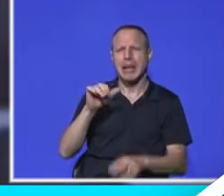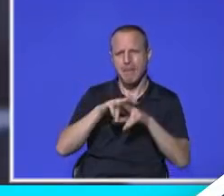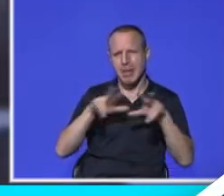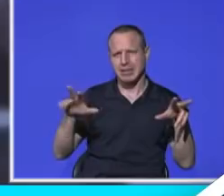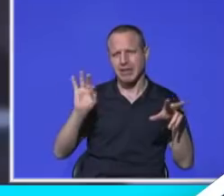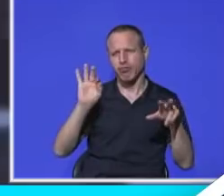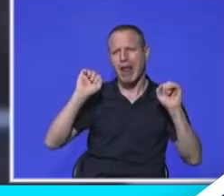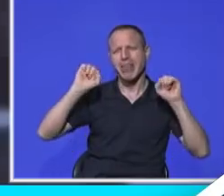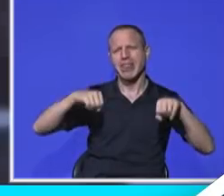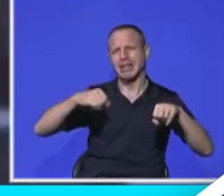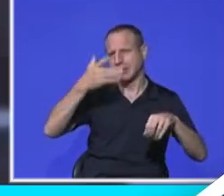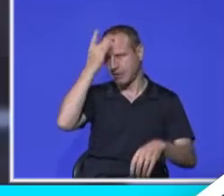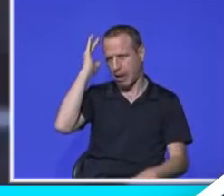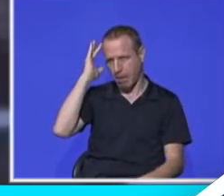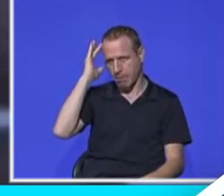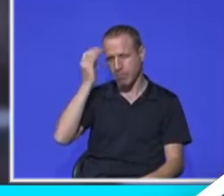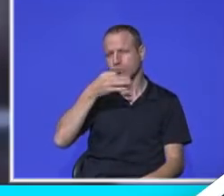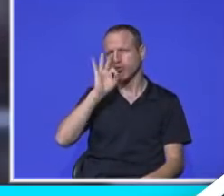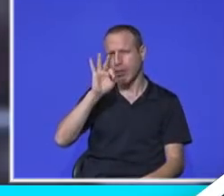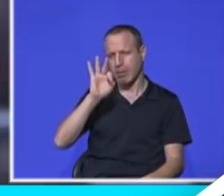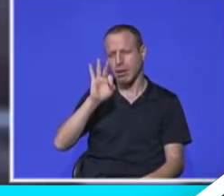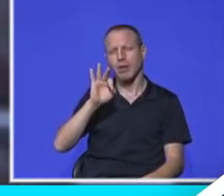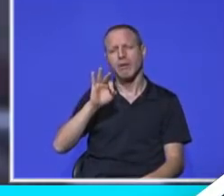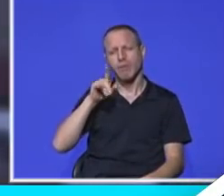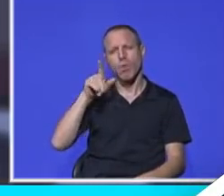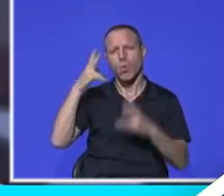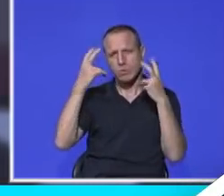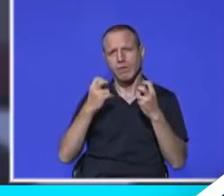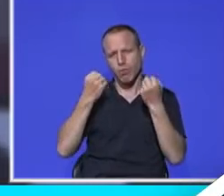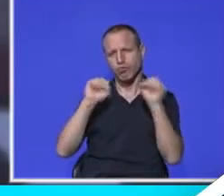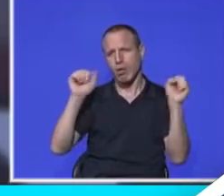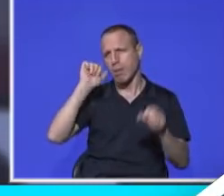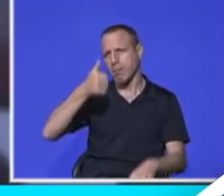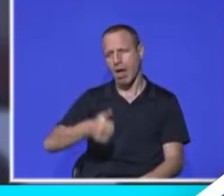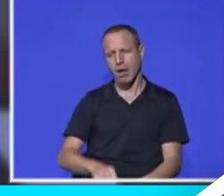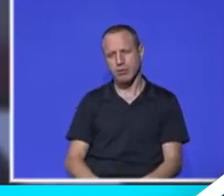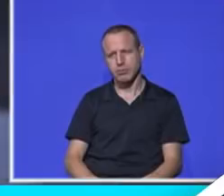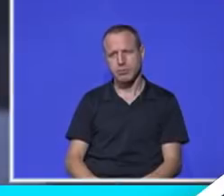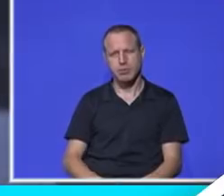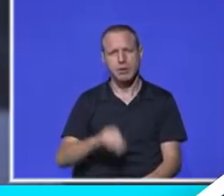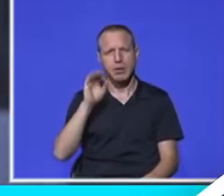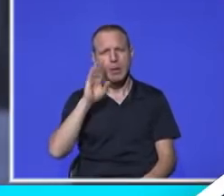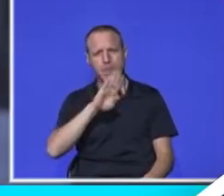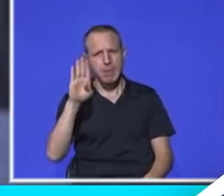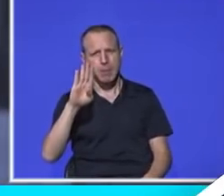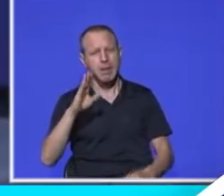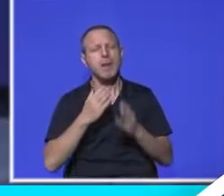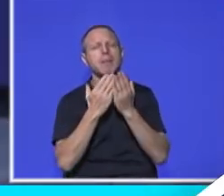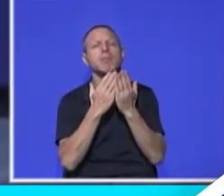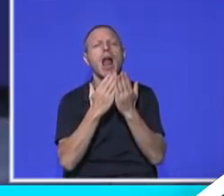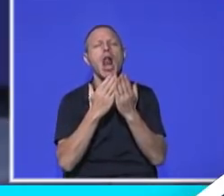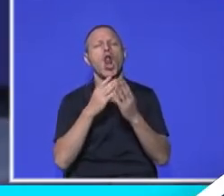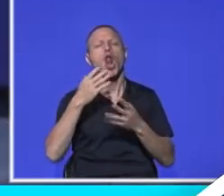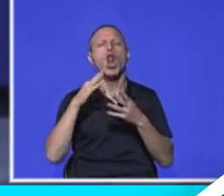מצבו של נשיא טראמפ, דרך אגב, משתפר, וכנראה שהוא צפוי להשתחרר מחר. אז זה בכלל עוד... נתניהו מתפלל